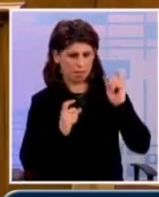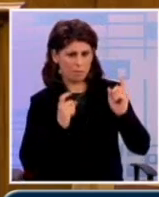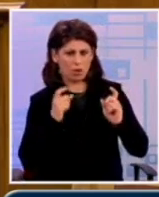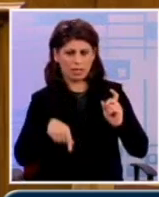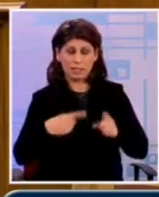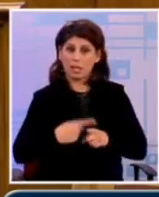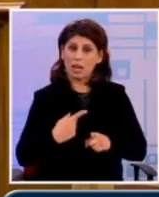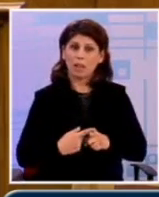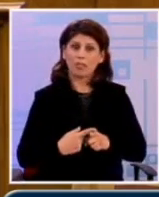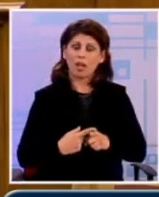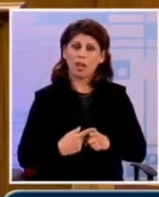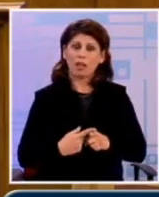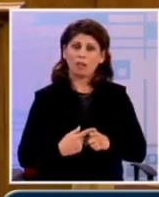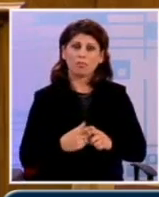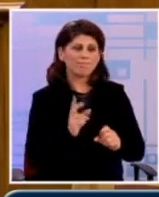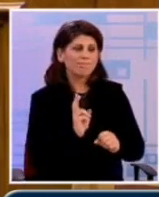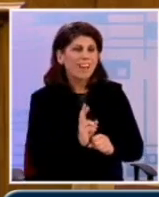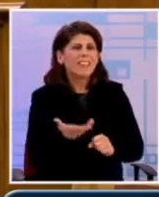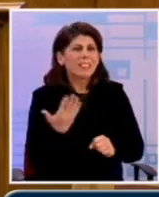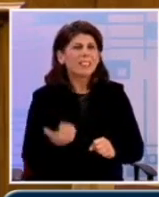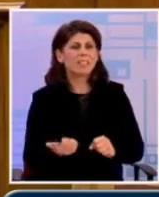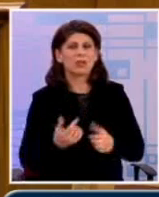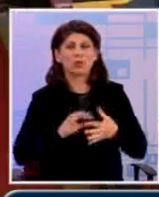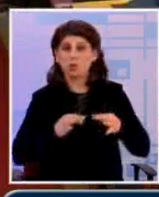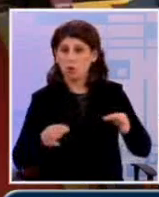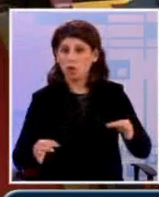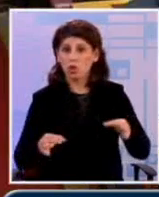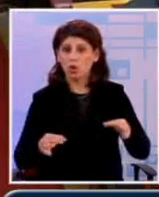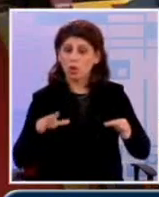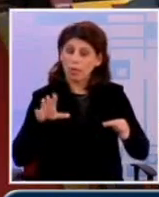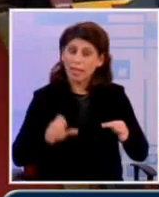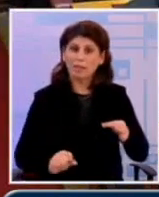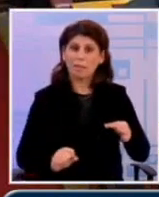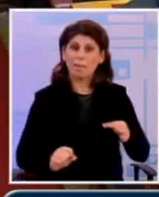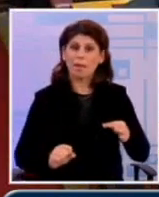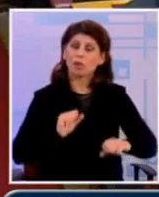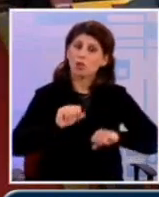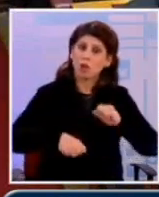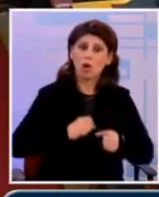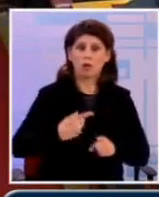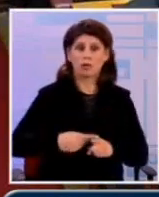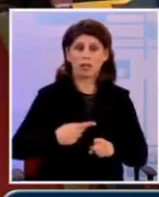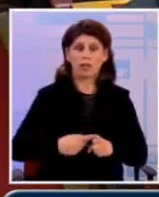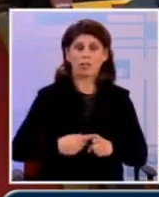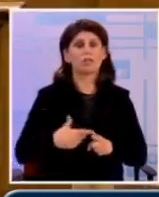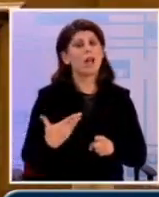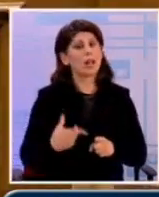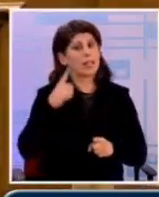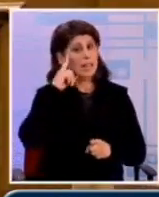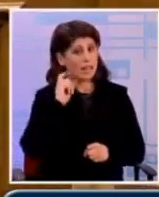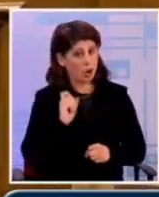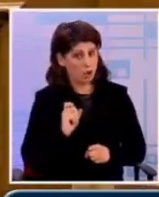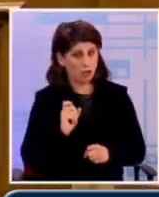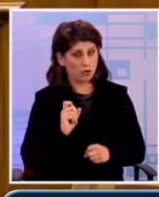στην πατρίδα μας και να υπολείπονται όχι μόνο το ιστορικό κεκτημένο των αγώνων του λαού μας, αλλά για να